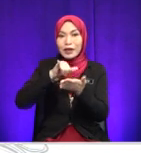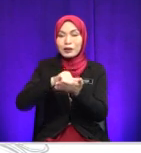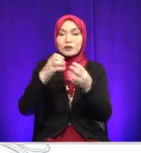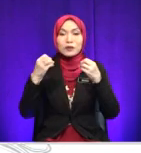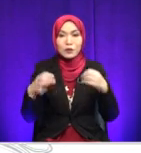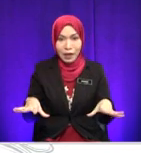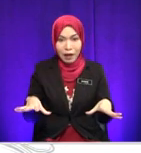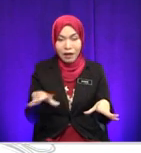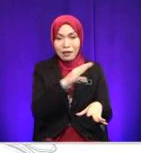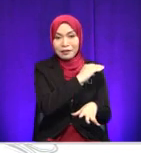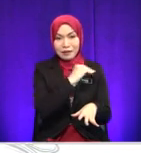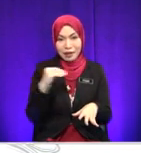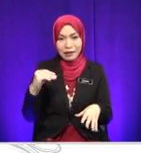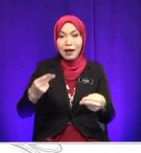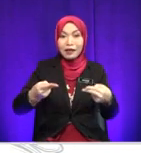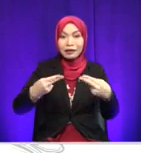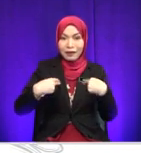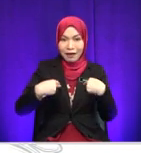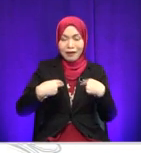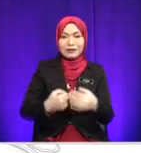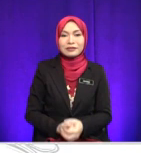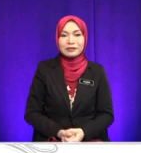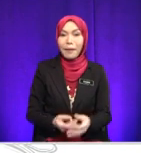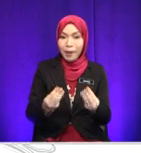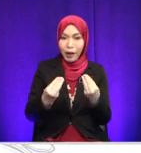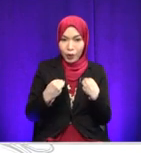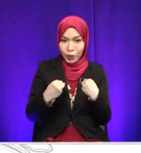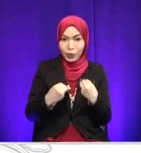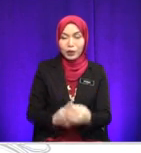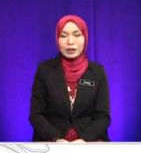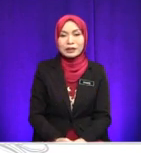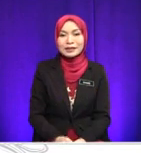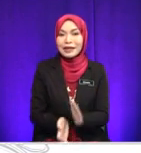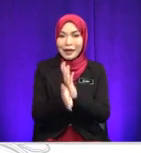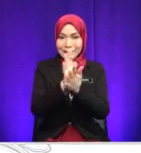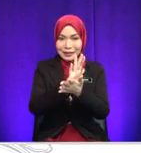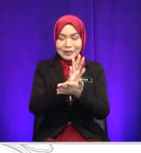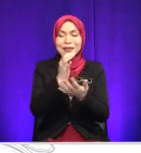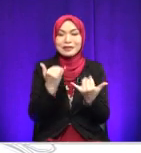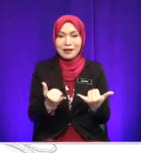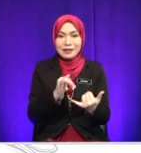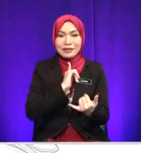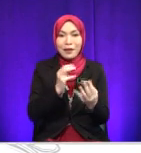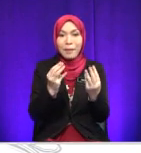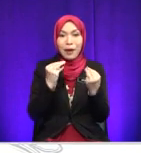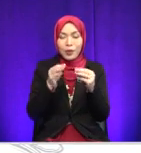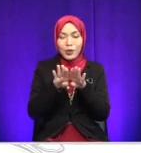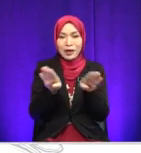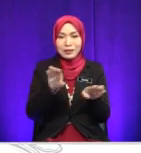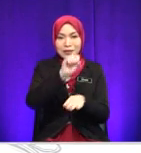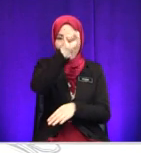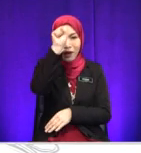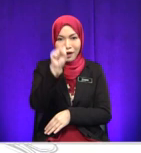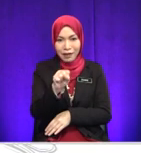saya ingin buka soalan ataupun membuka soalan kepada anak-anak murid. Siapa yang nak mulakan dulu, sila kongsi